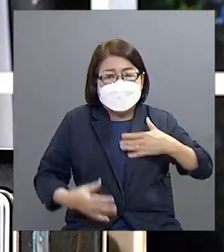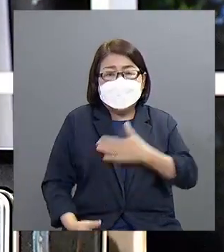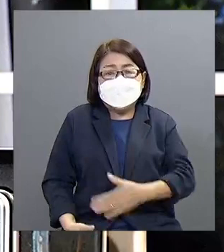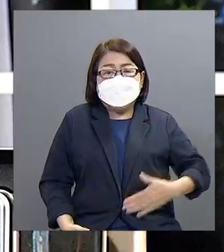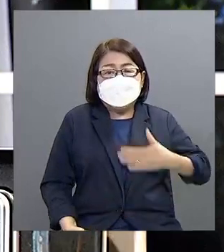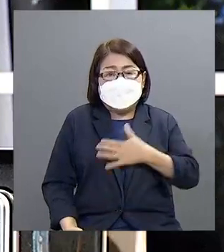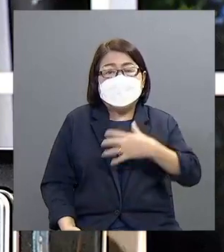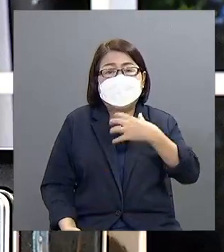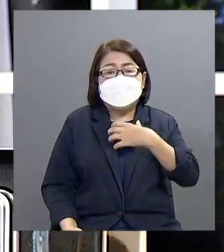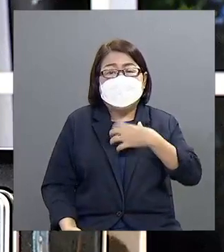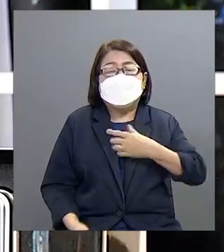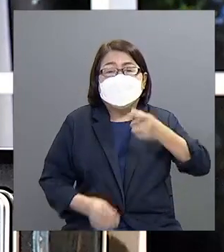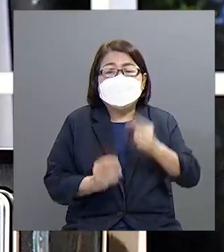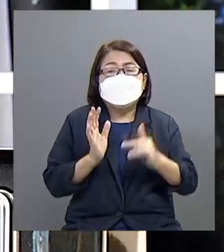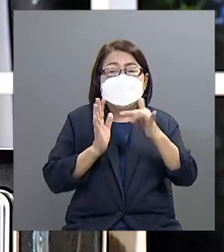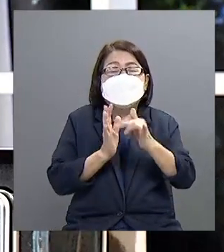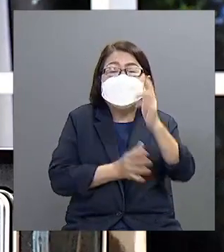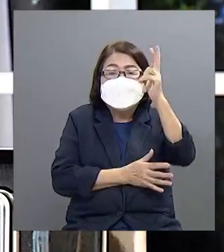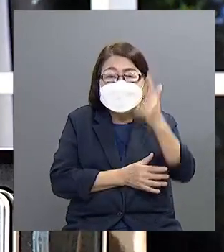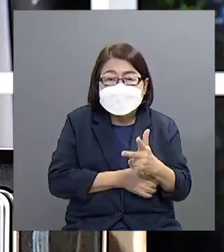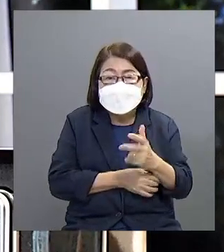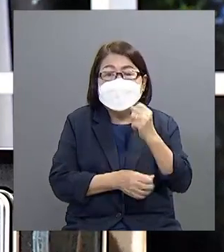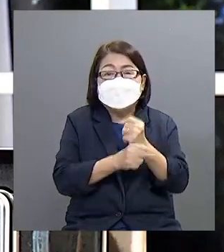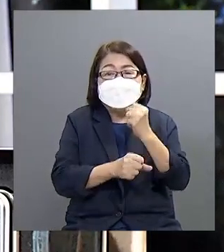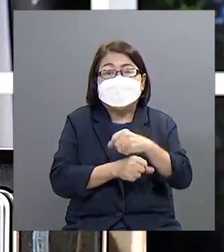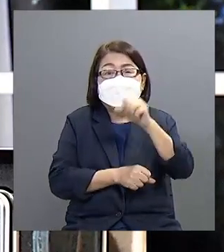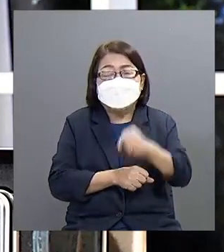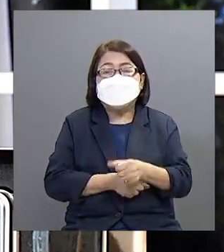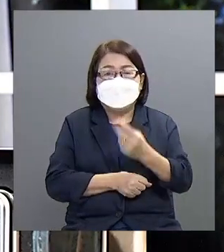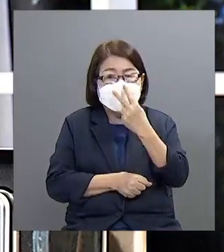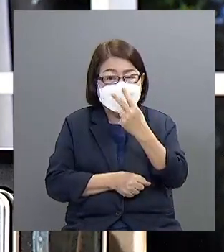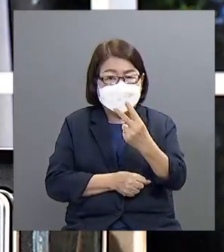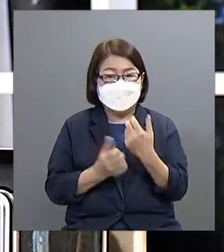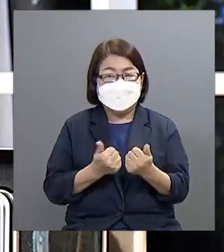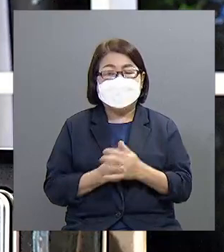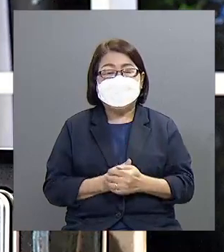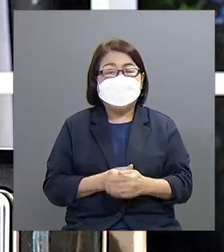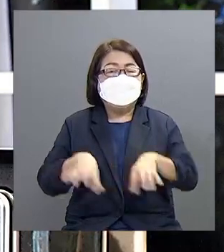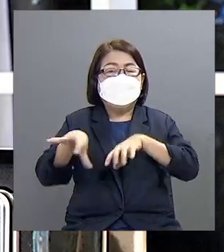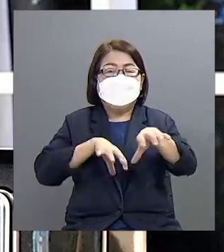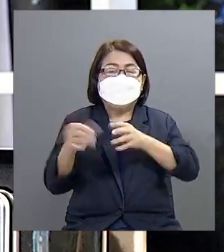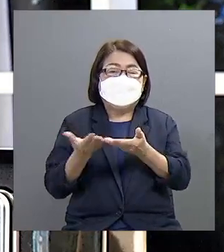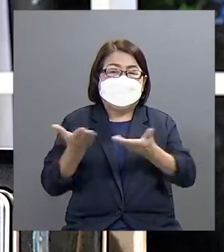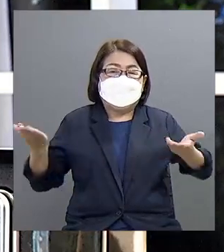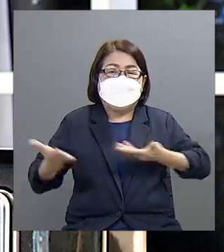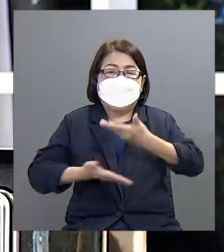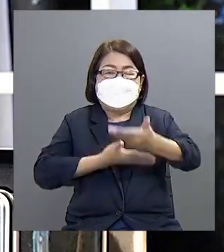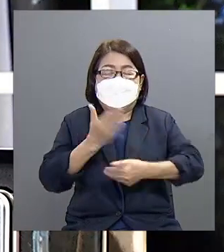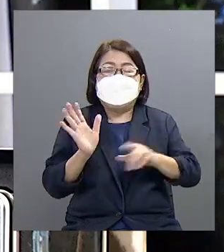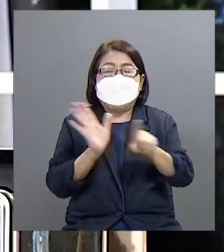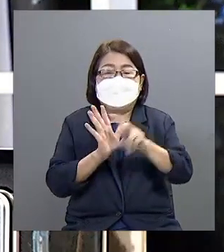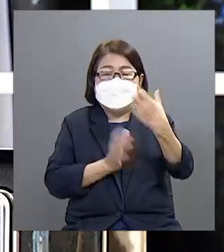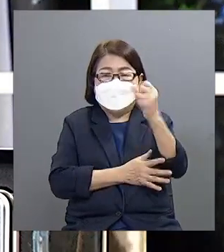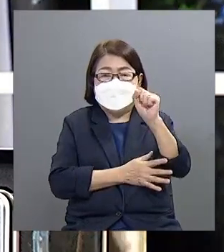ใช้สมุนไพรจากกัญชาและกัญชงวันนี้ครับไม่ควรพลาดเลยกับงานมหกรรมสมุนไพรแห่งชาติครั้งที่19แน่นอนจุ